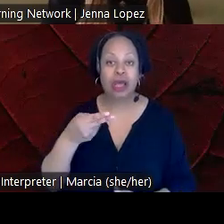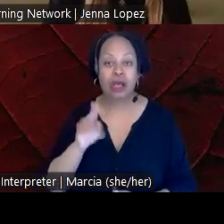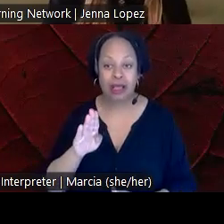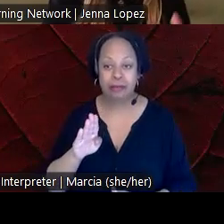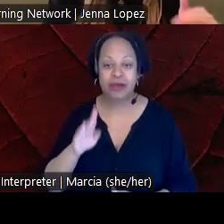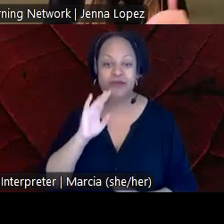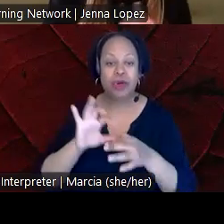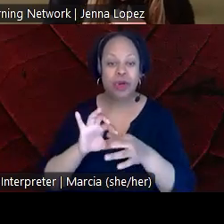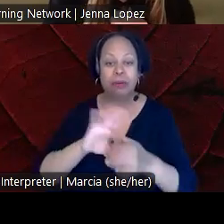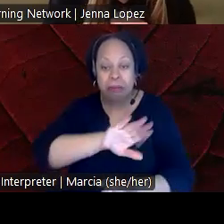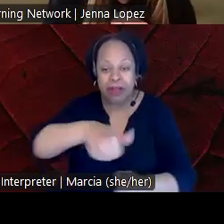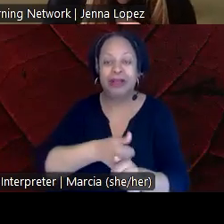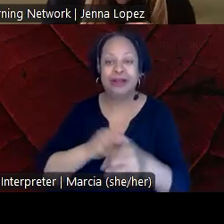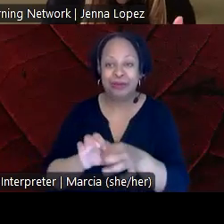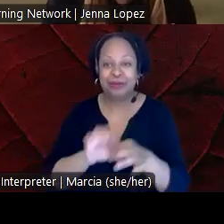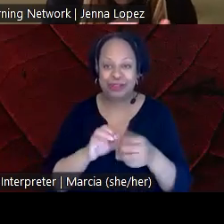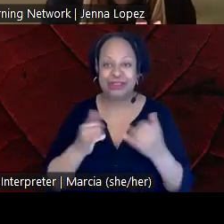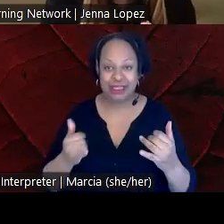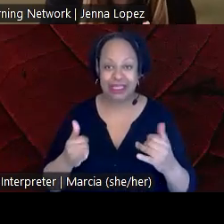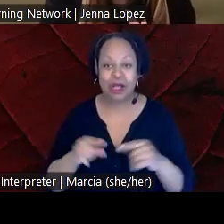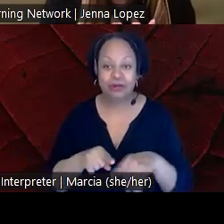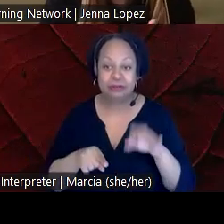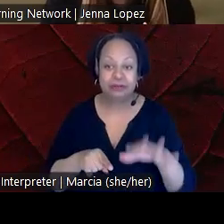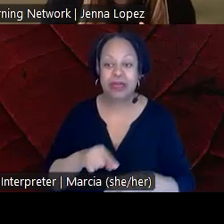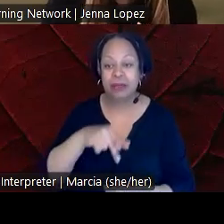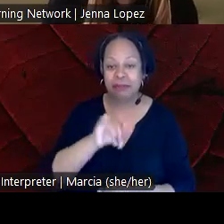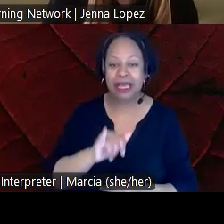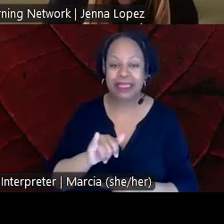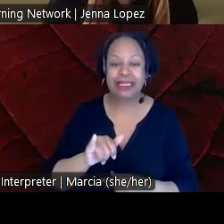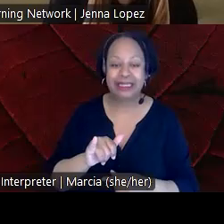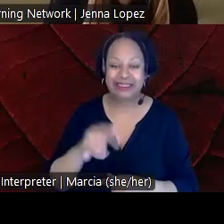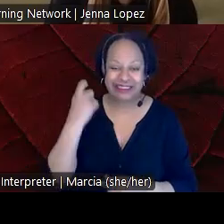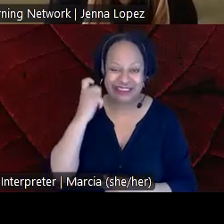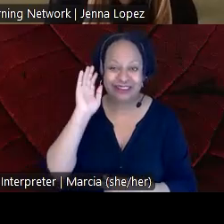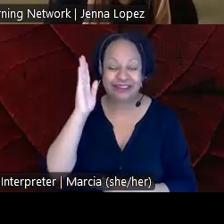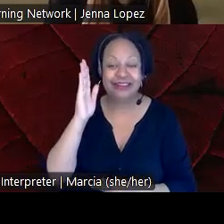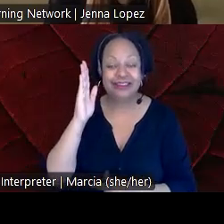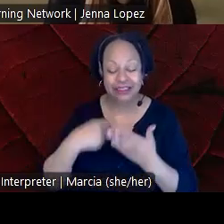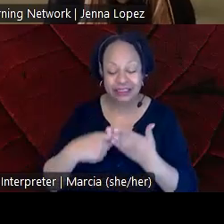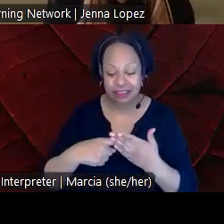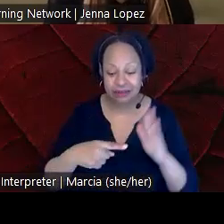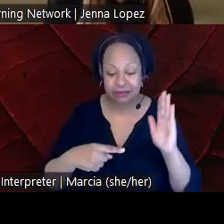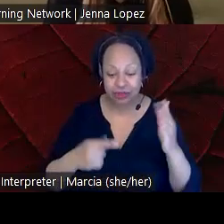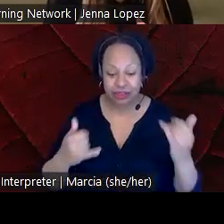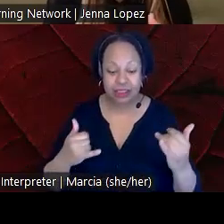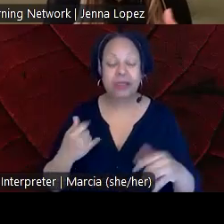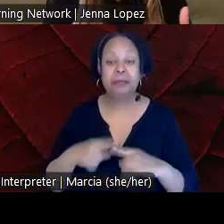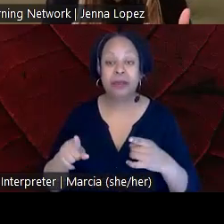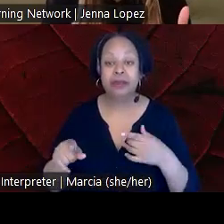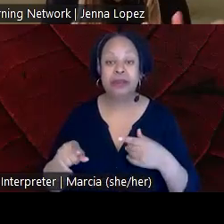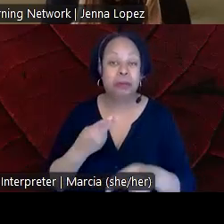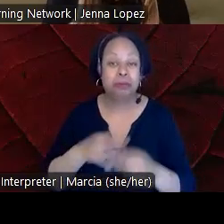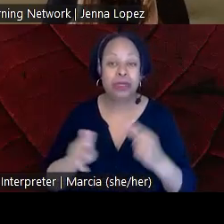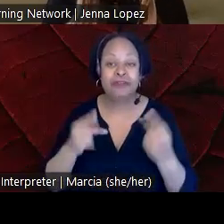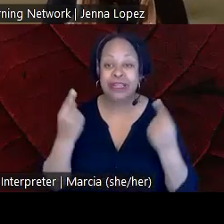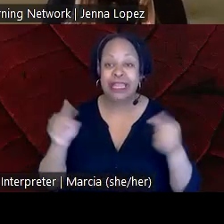Network pour leur coordination dans les coulisses. Et j'aimerais également mentionner, d'ailleurs, Patty en a parlé dans sa présentation aujourd'hui, mais